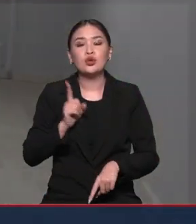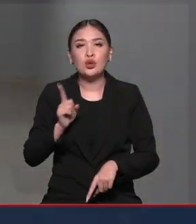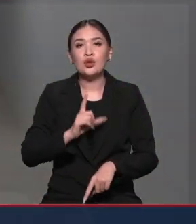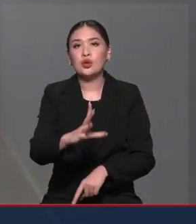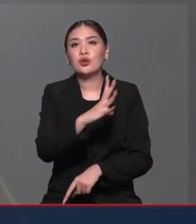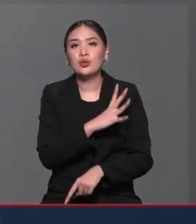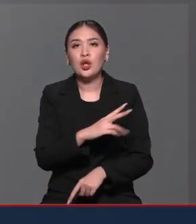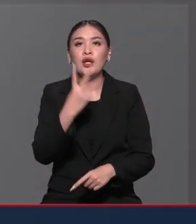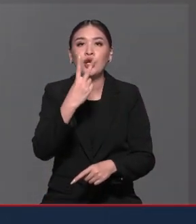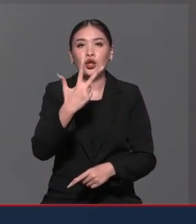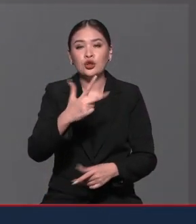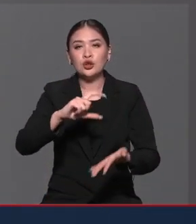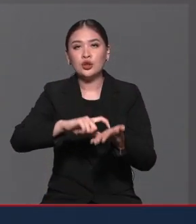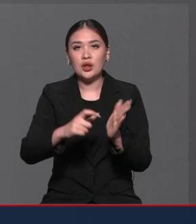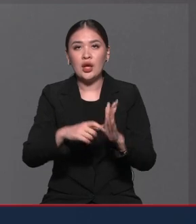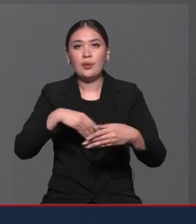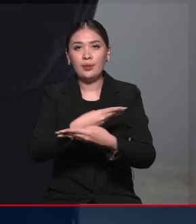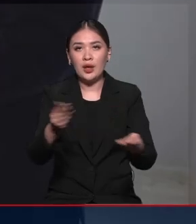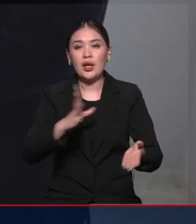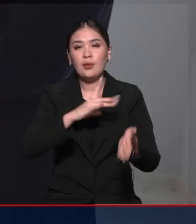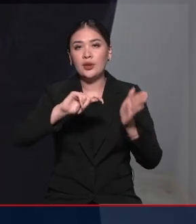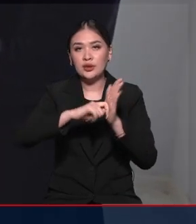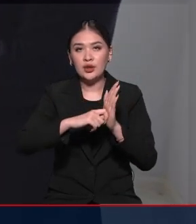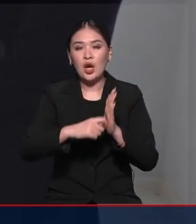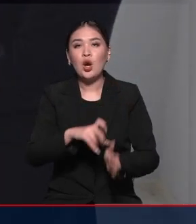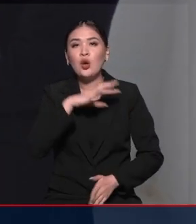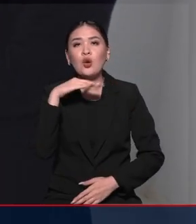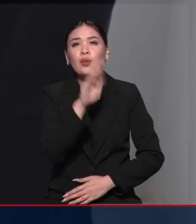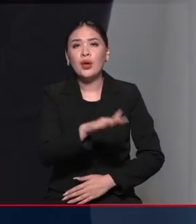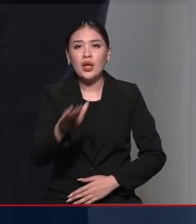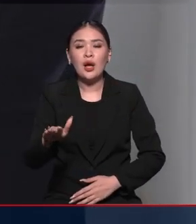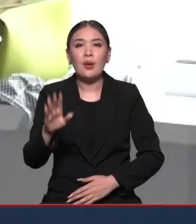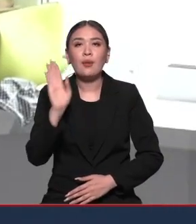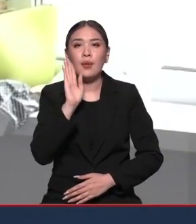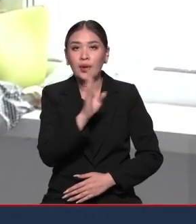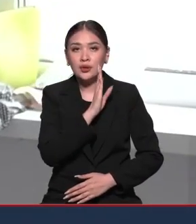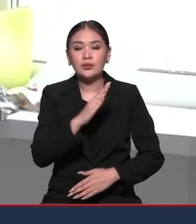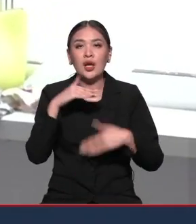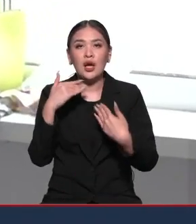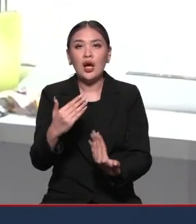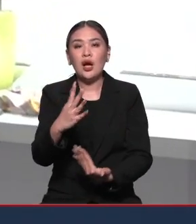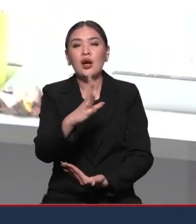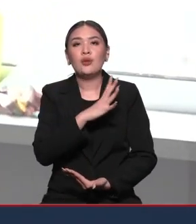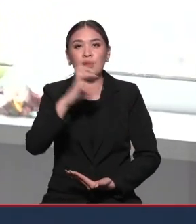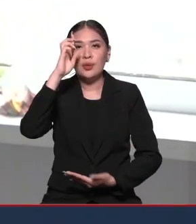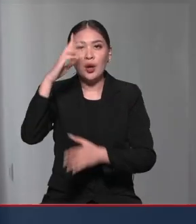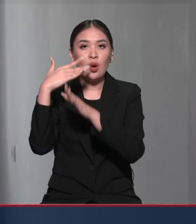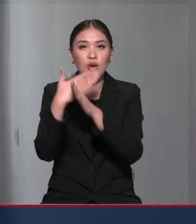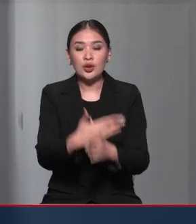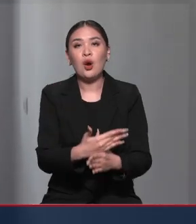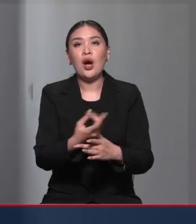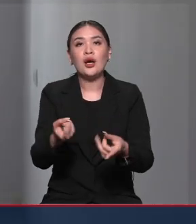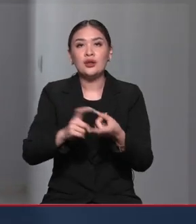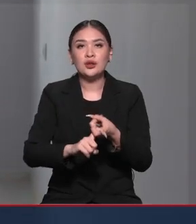және 3 бөлмелі пәтерлердің кілті табыс етілді. Көп балалы ана Кеншегүл Төлепбаева қиын сәтте мемлекет қолдауының арқасында